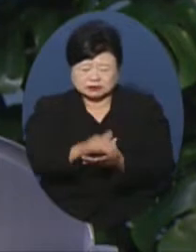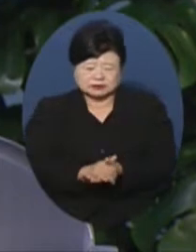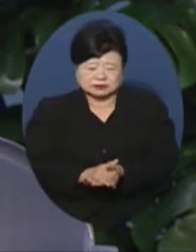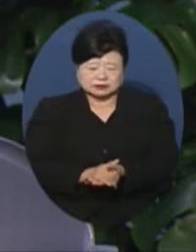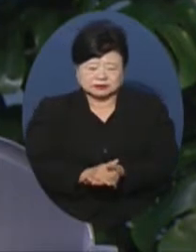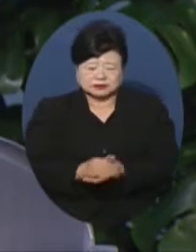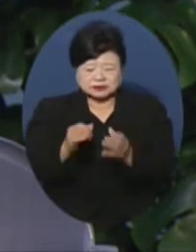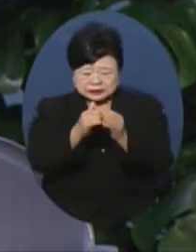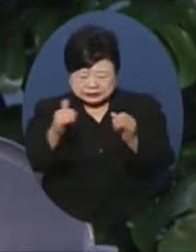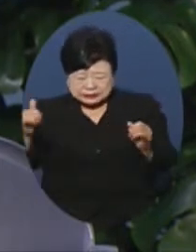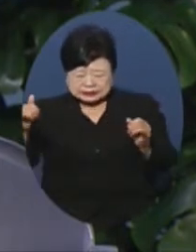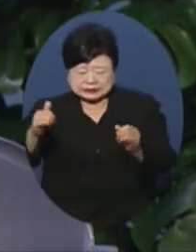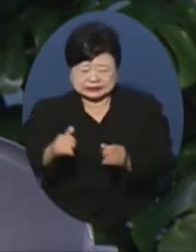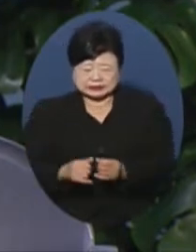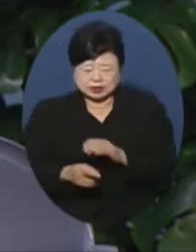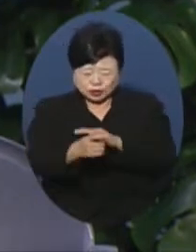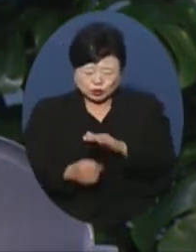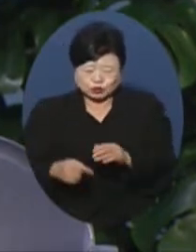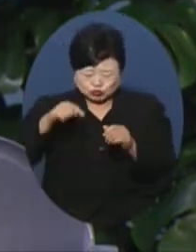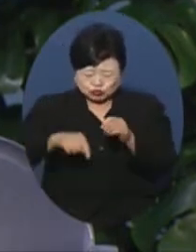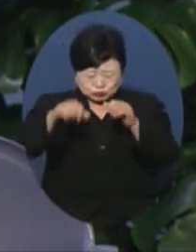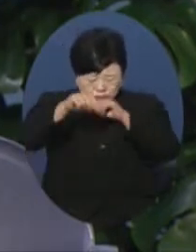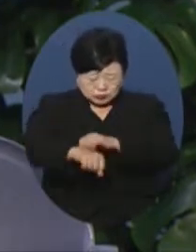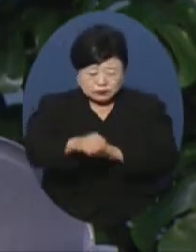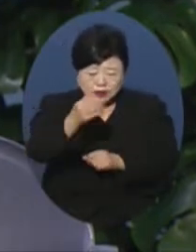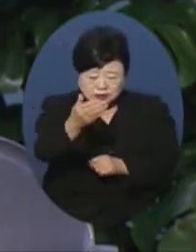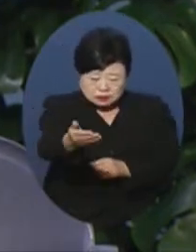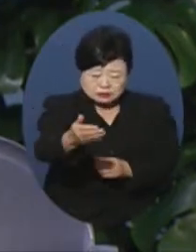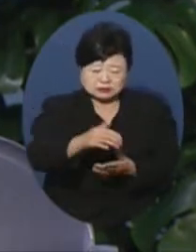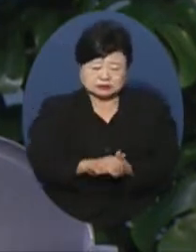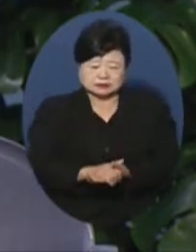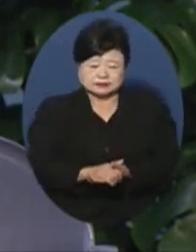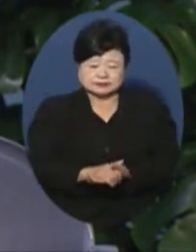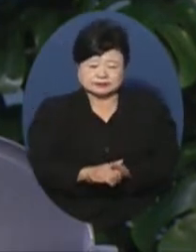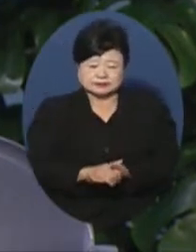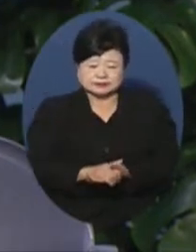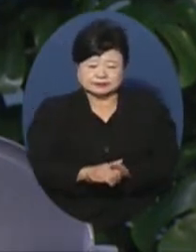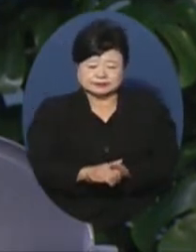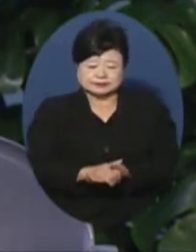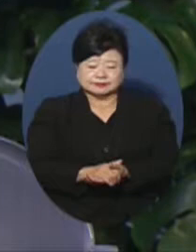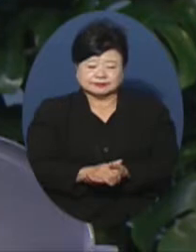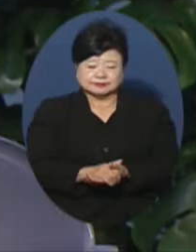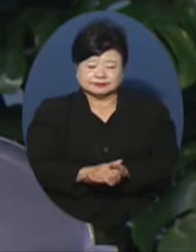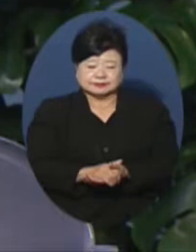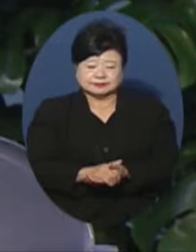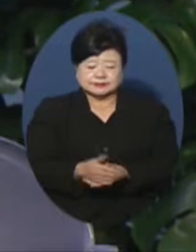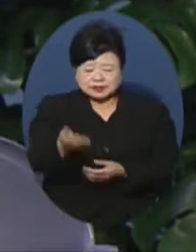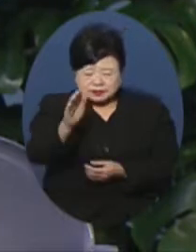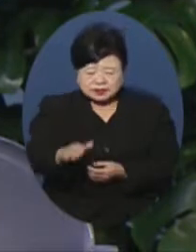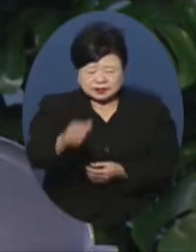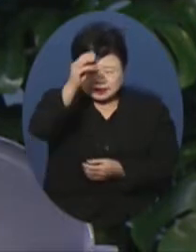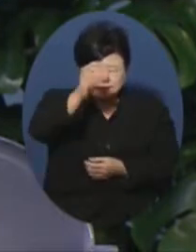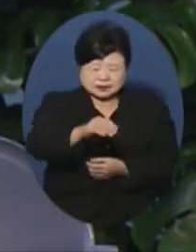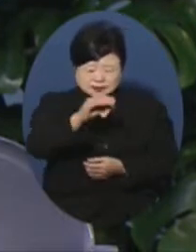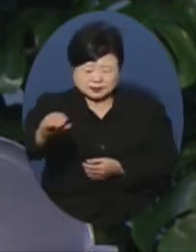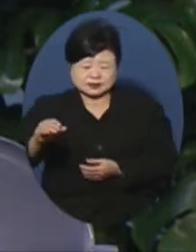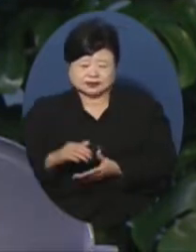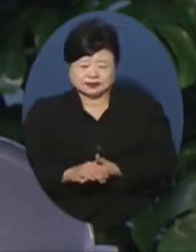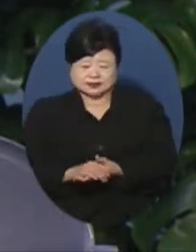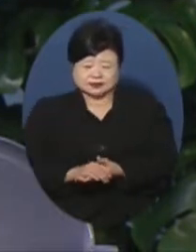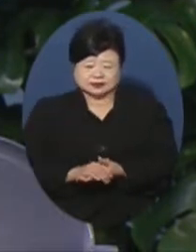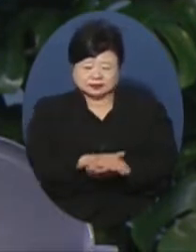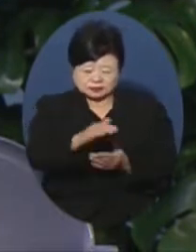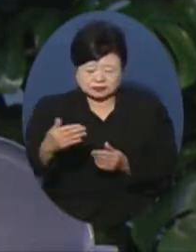질병들이 사람들을 도둑질하고 죽이고 멸망시키고 있습니다. 하지만 십자가의